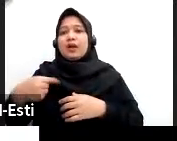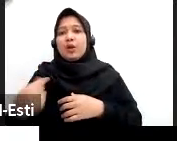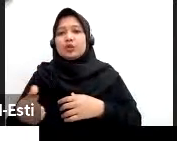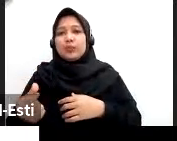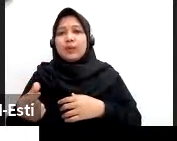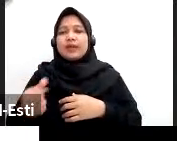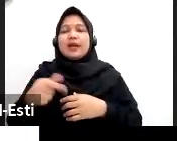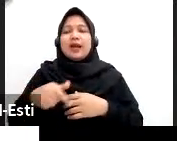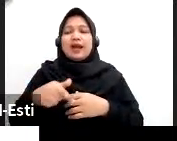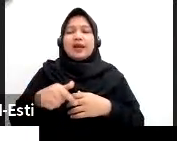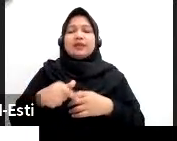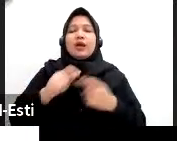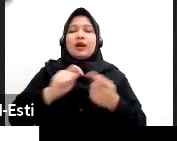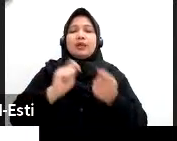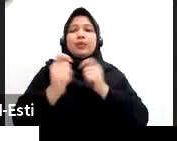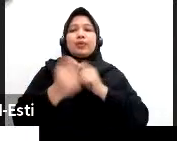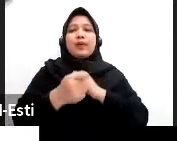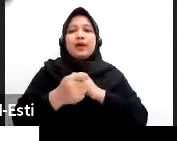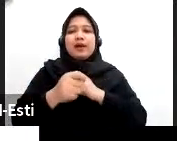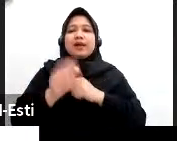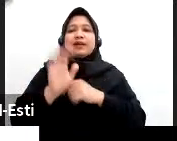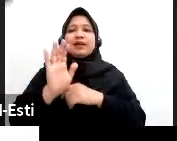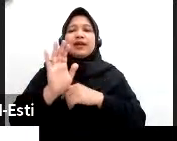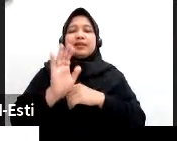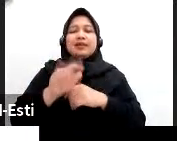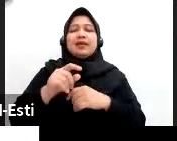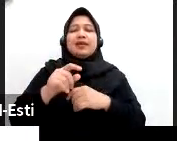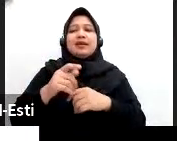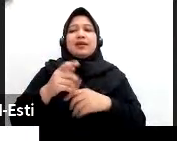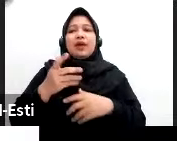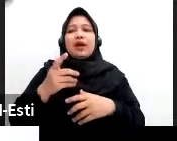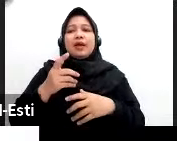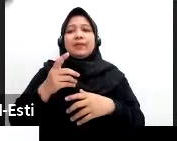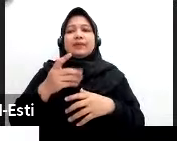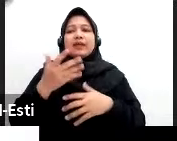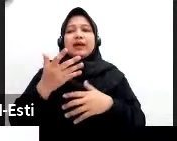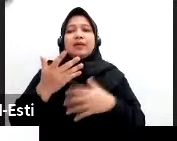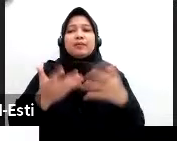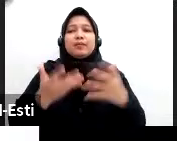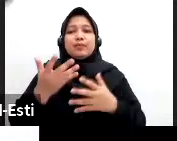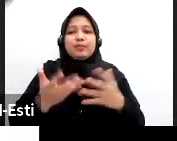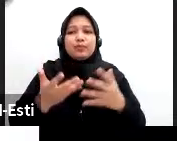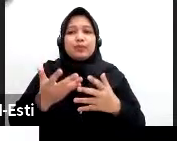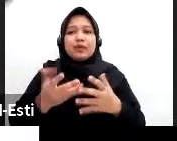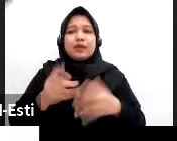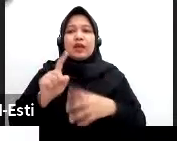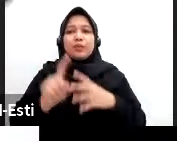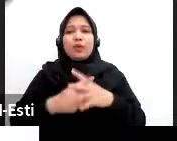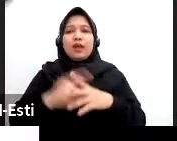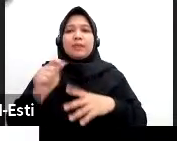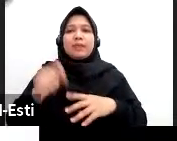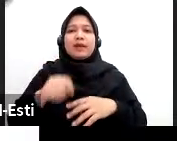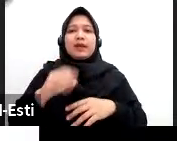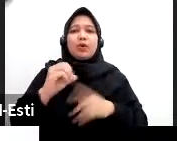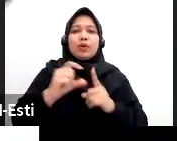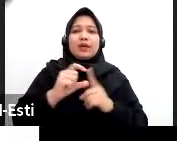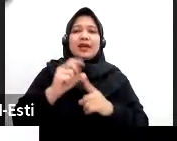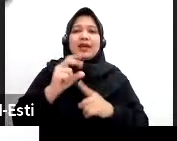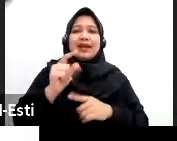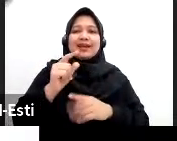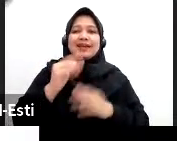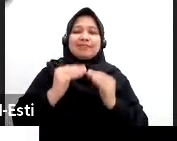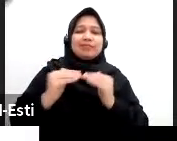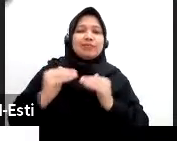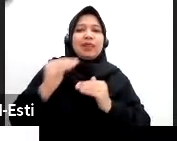adopsi penggunaan obat apa tandanya online display Solution yang akan lebih lebih baik lagi karena bagi